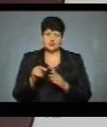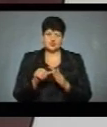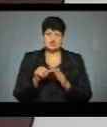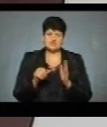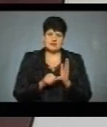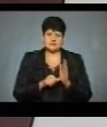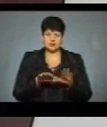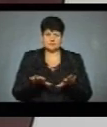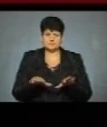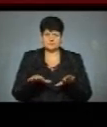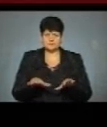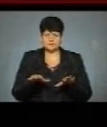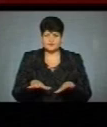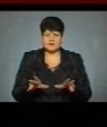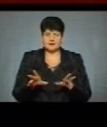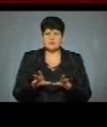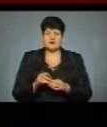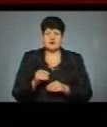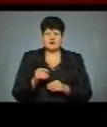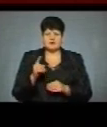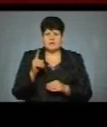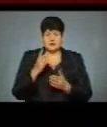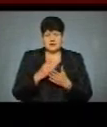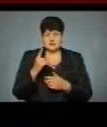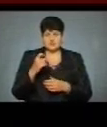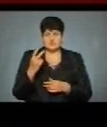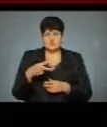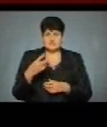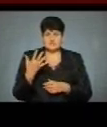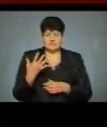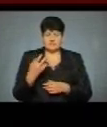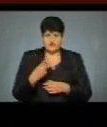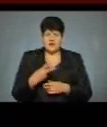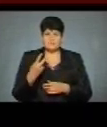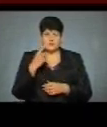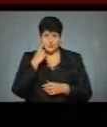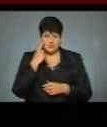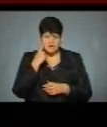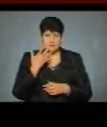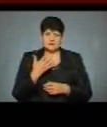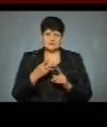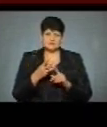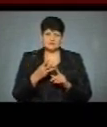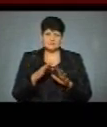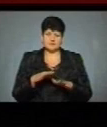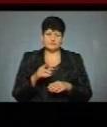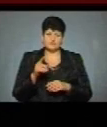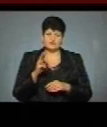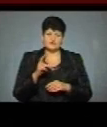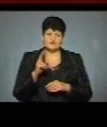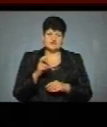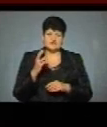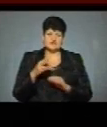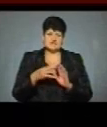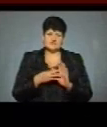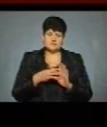французом Фабієном Клодом із активом 122 очки. На третьому місці француз Кантен Фійон Майє, у нього 238 очок.